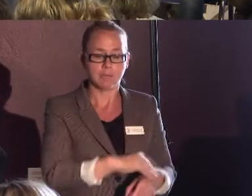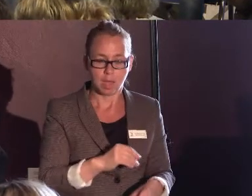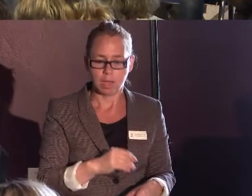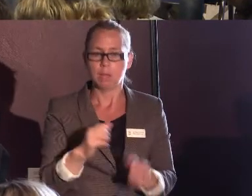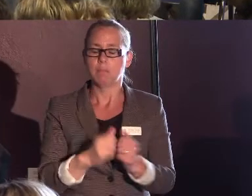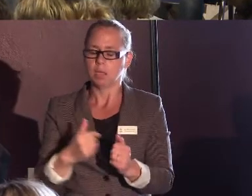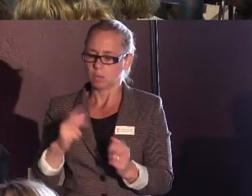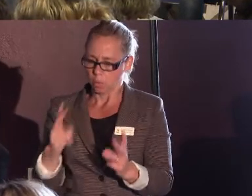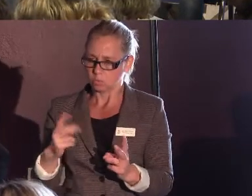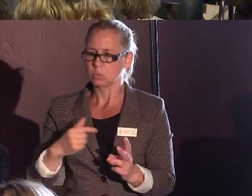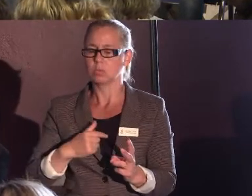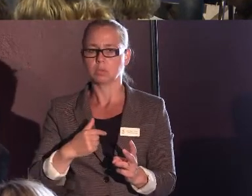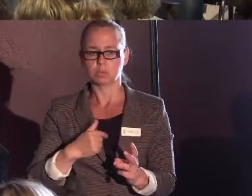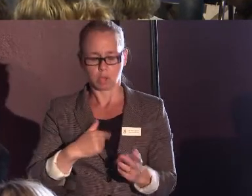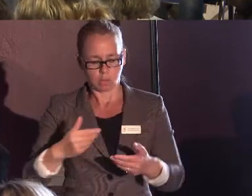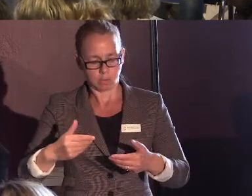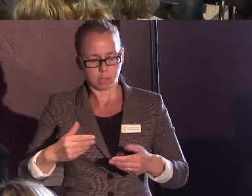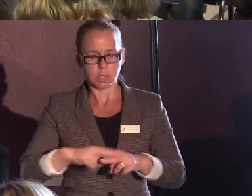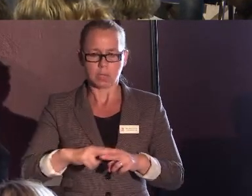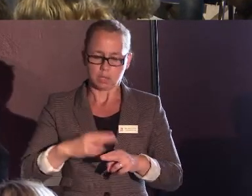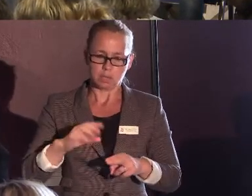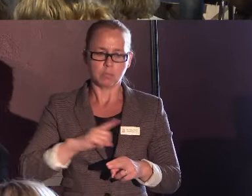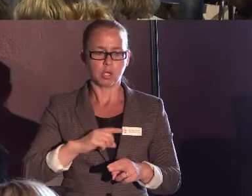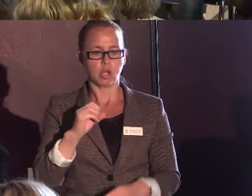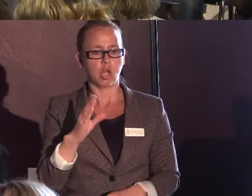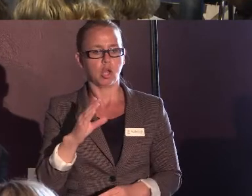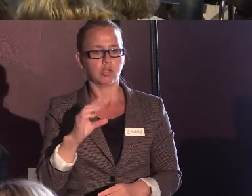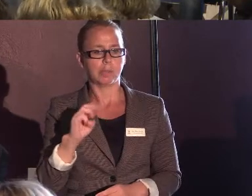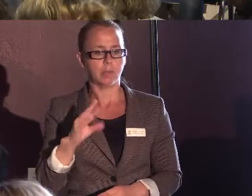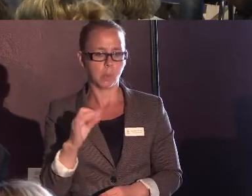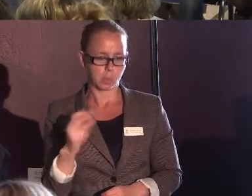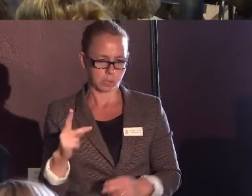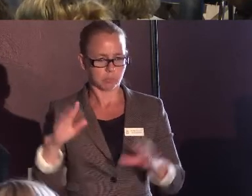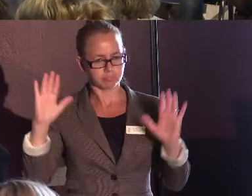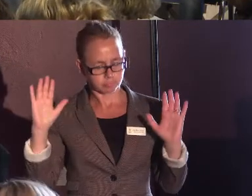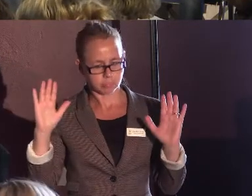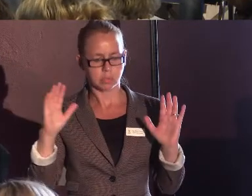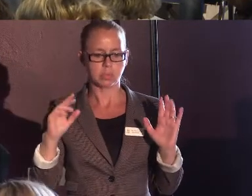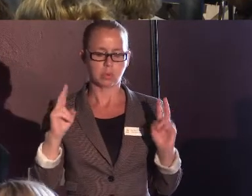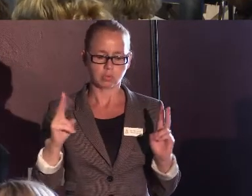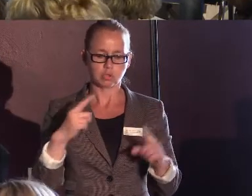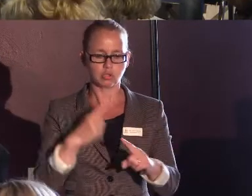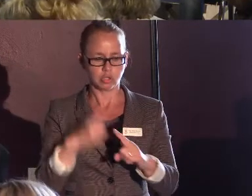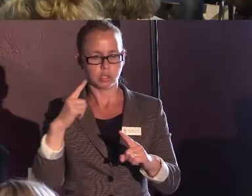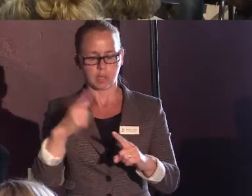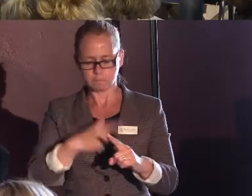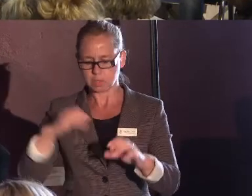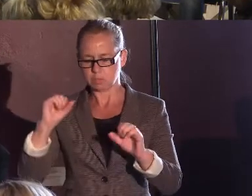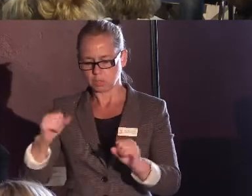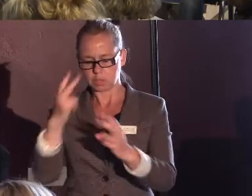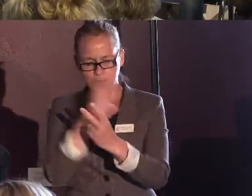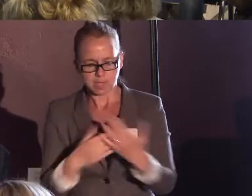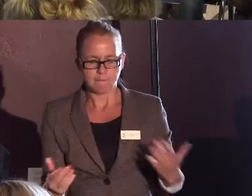tycker jag, givit oss en stor ödmjukhet, men också tydliga bilder av vad vi behöver stå för, vad